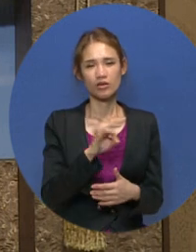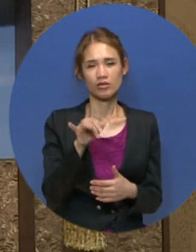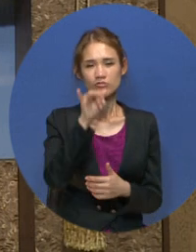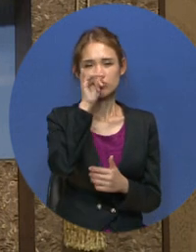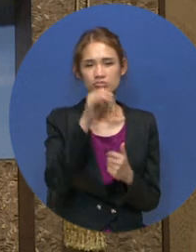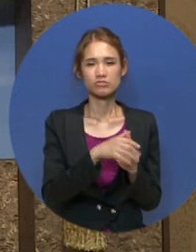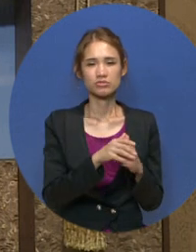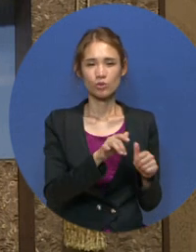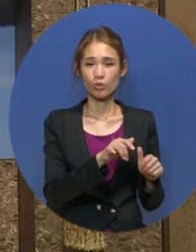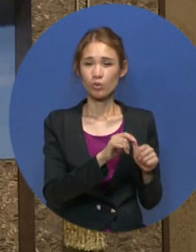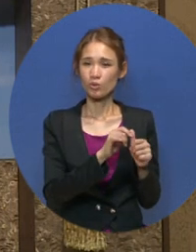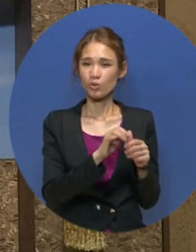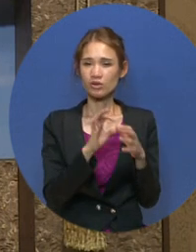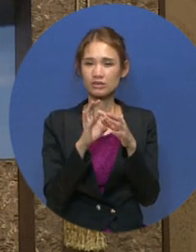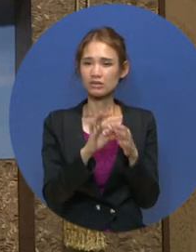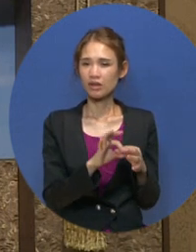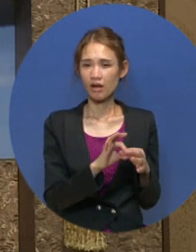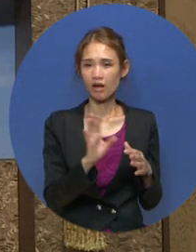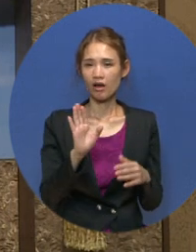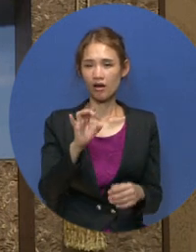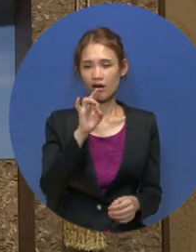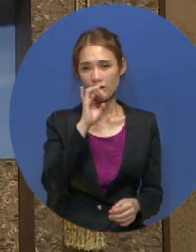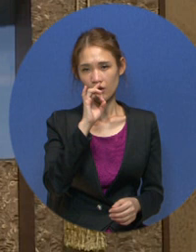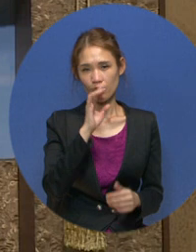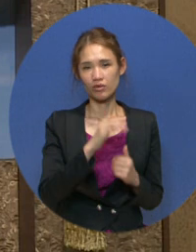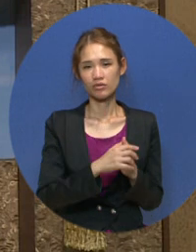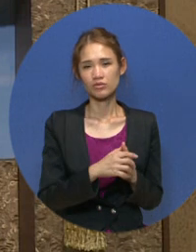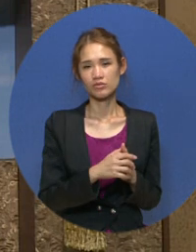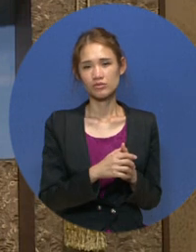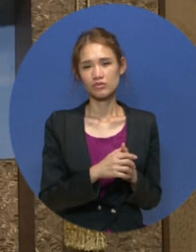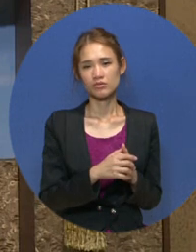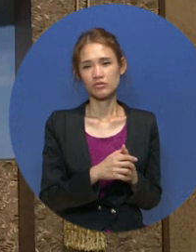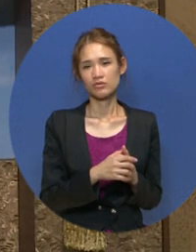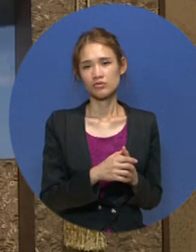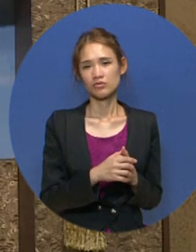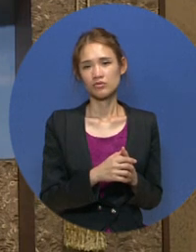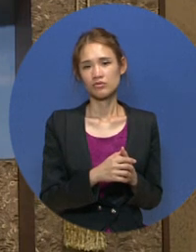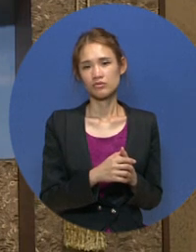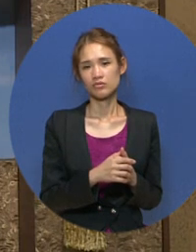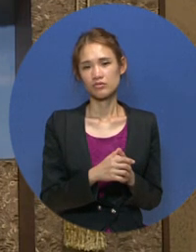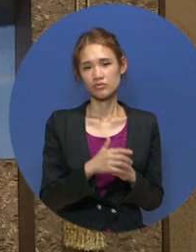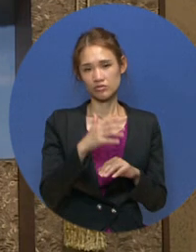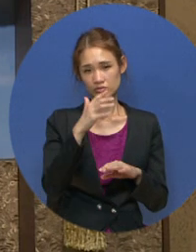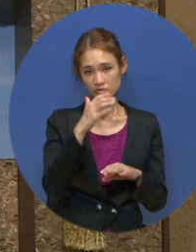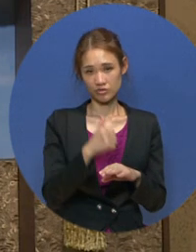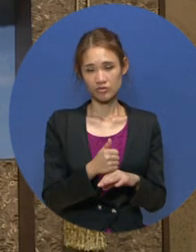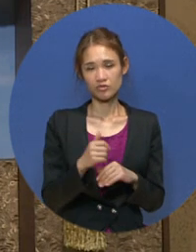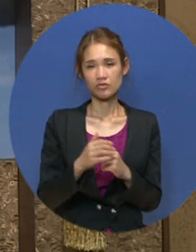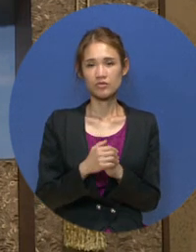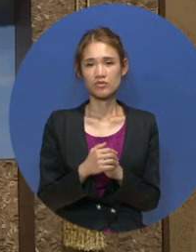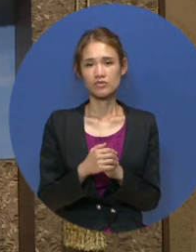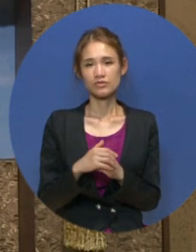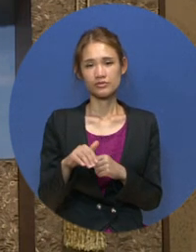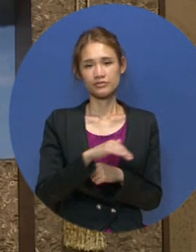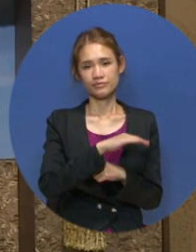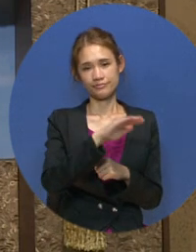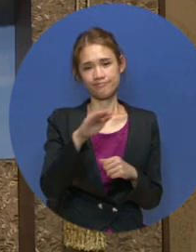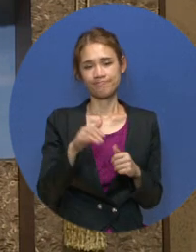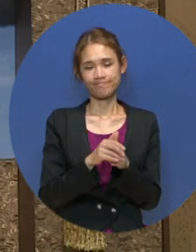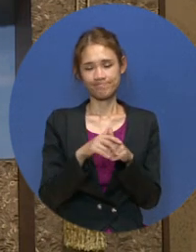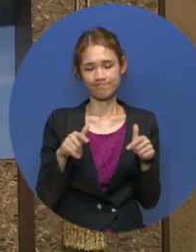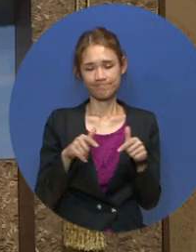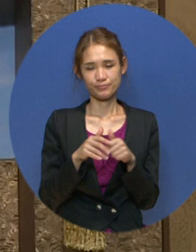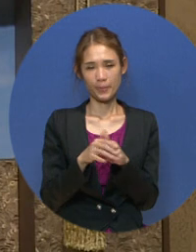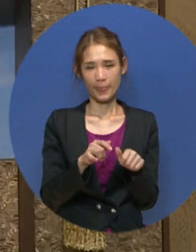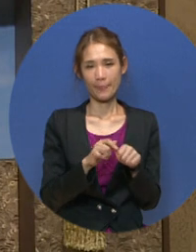그리고 고용으로 이렇게 이어지지 못하는 분들도 계시고요. 그래서 결국은 저희가